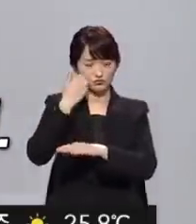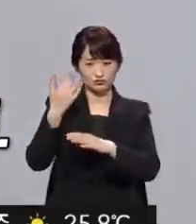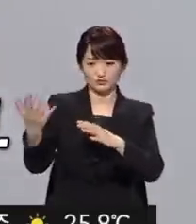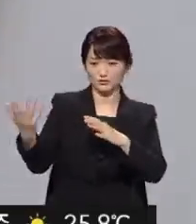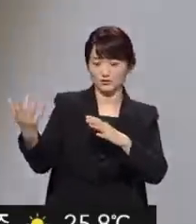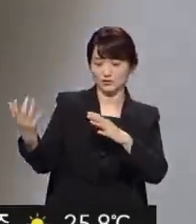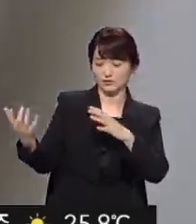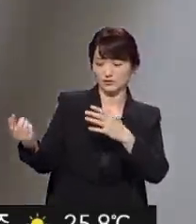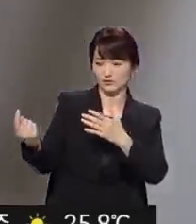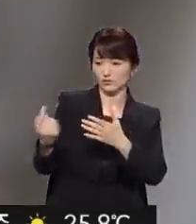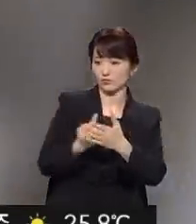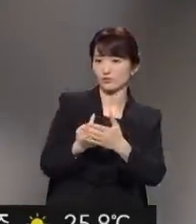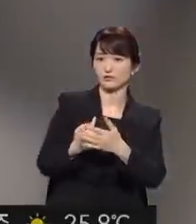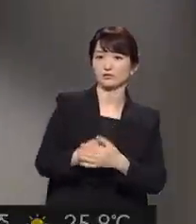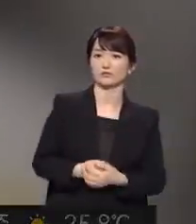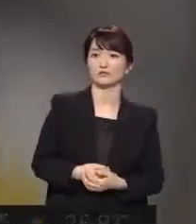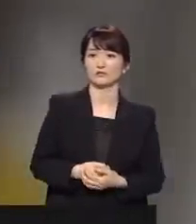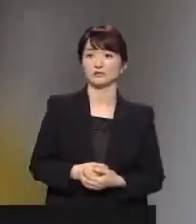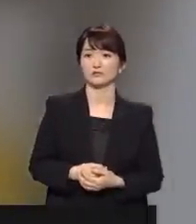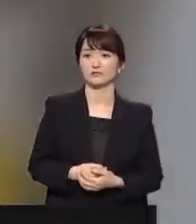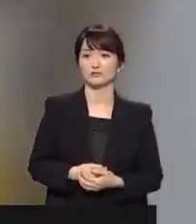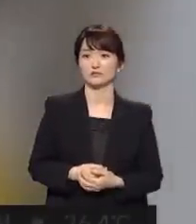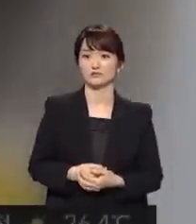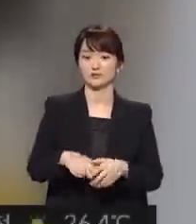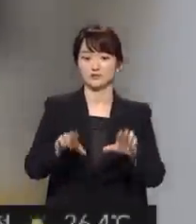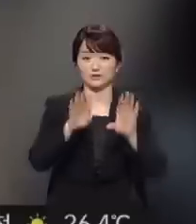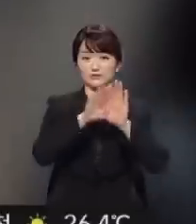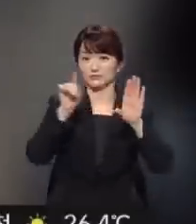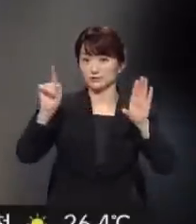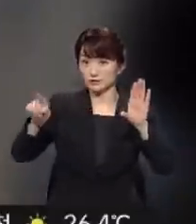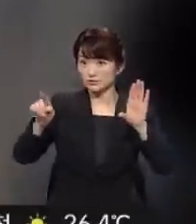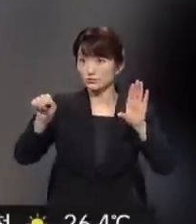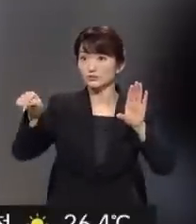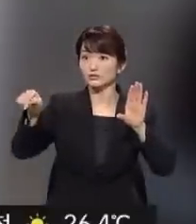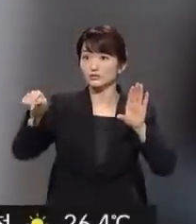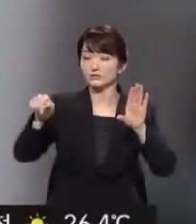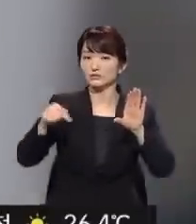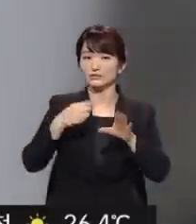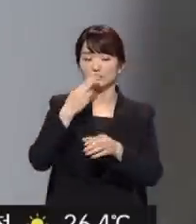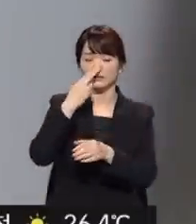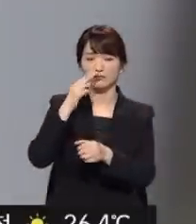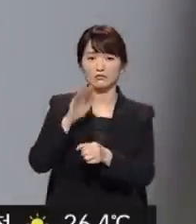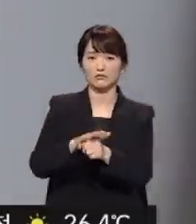했는데? 아, 저 침 안 했어요? 저 띵동 있죠? 어이가